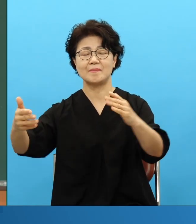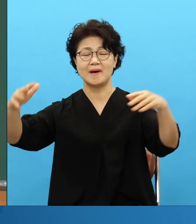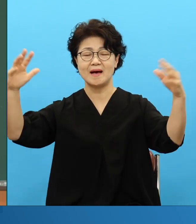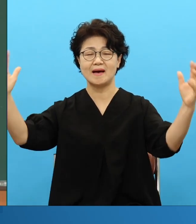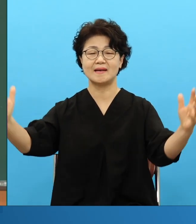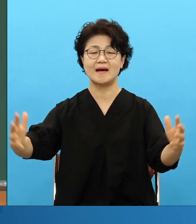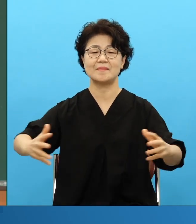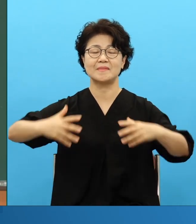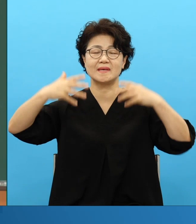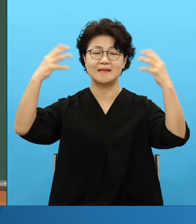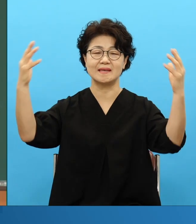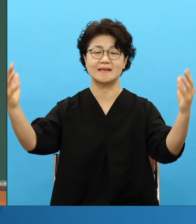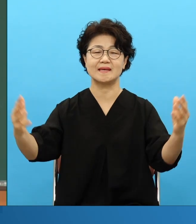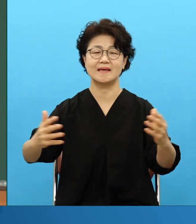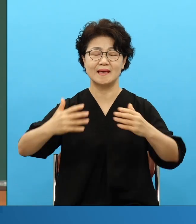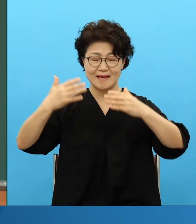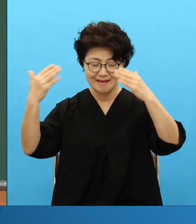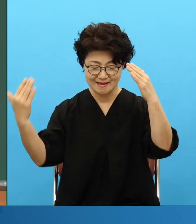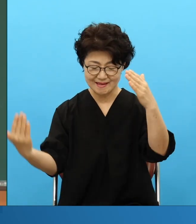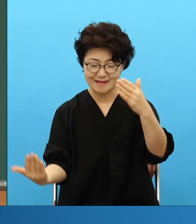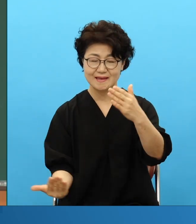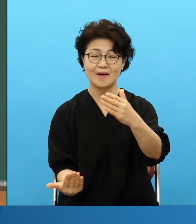시대의 바람이